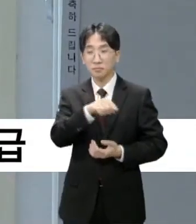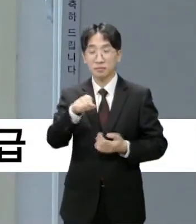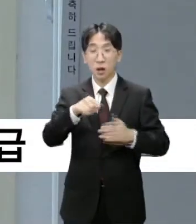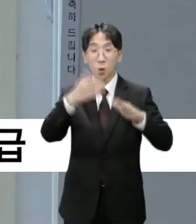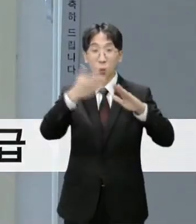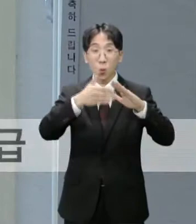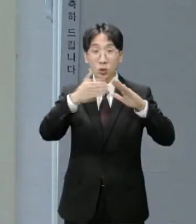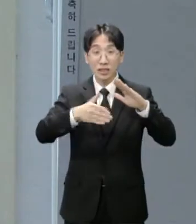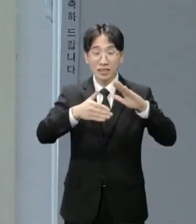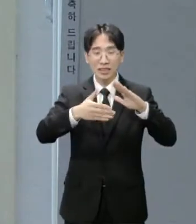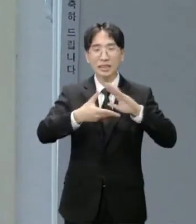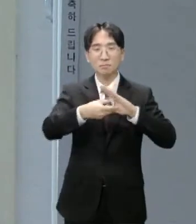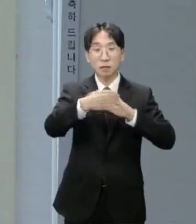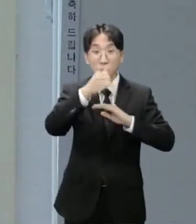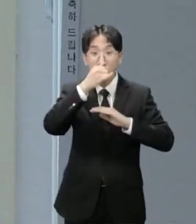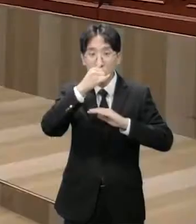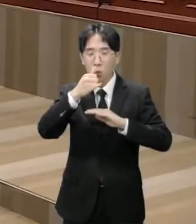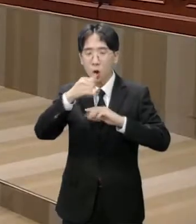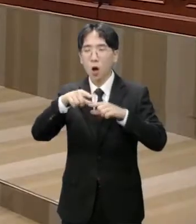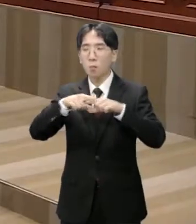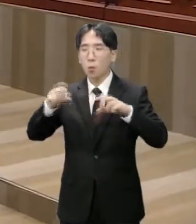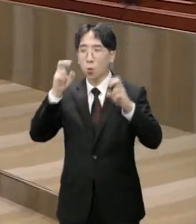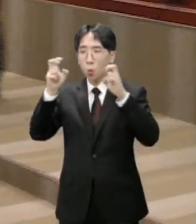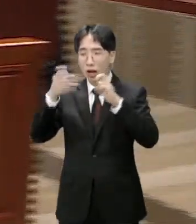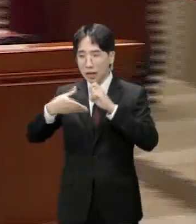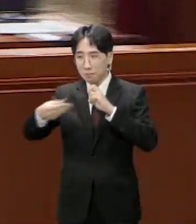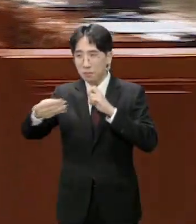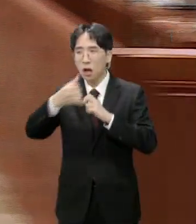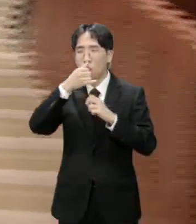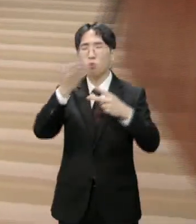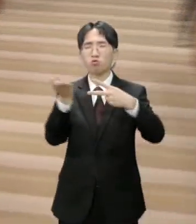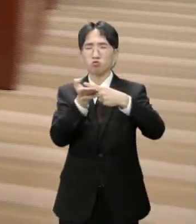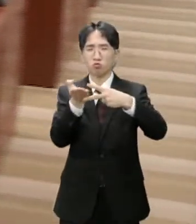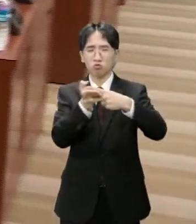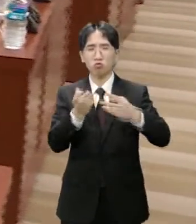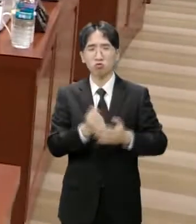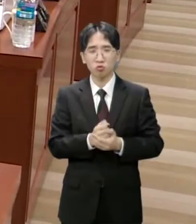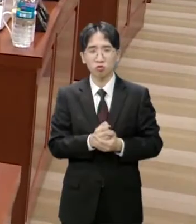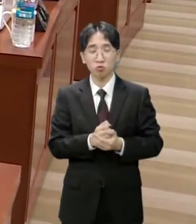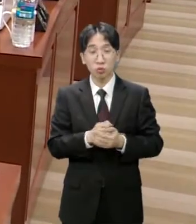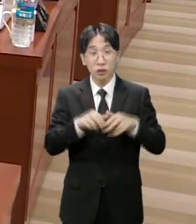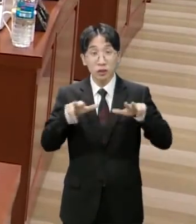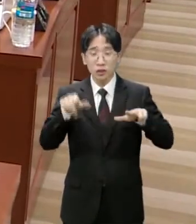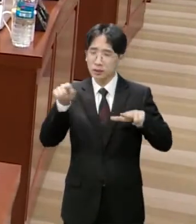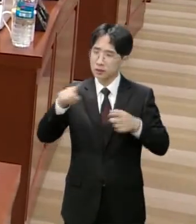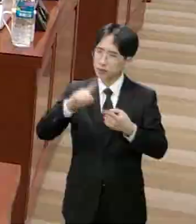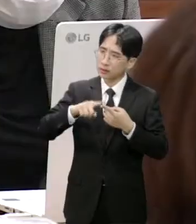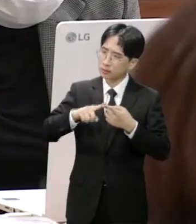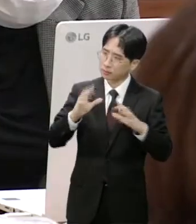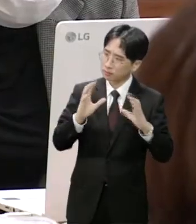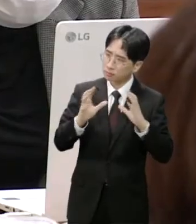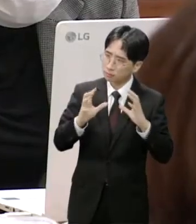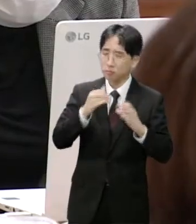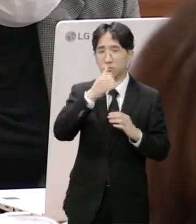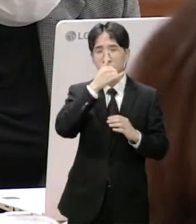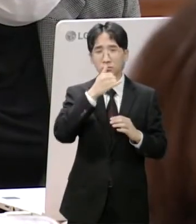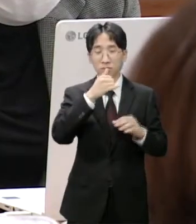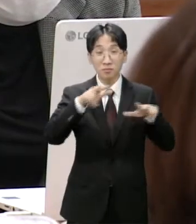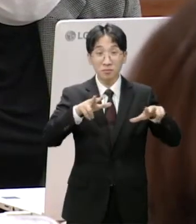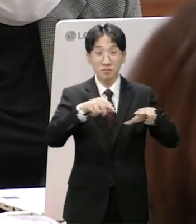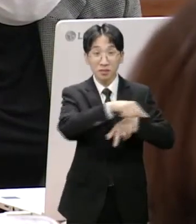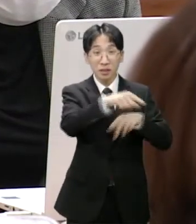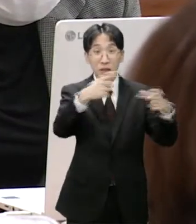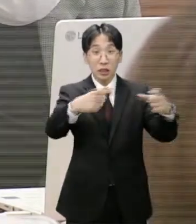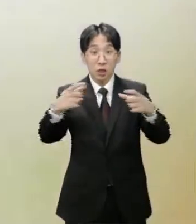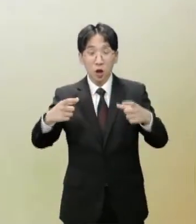나뉩니다. 노원구에도 이와 같은 역세권 청년주택 건립이 논의되고 있습니다. 지역은 이미 공사가